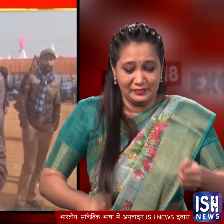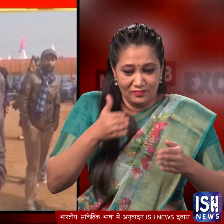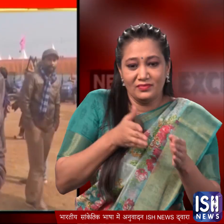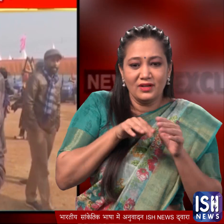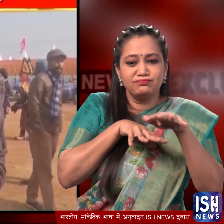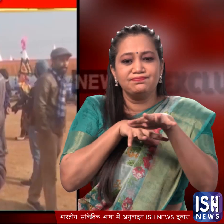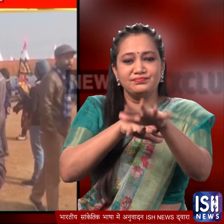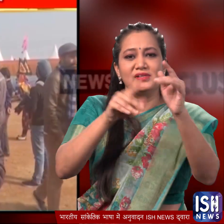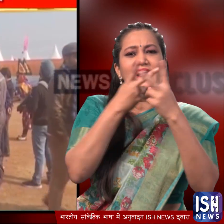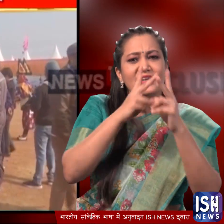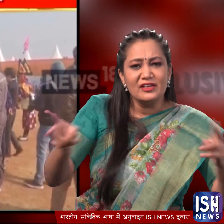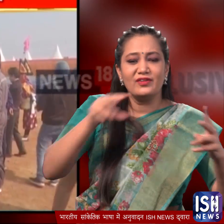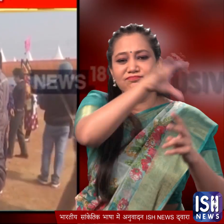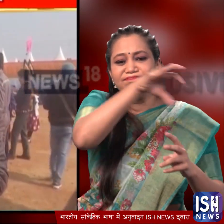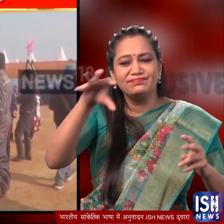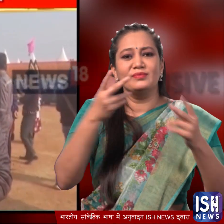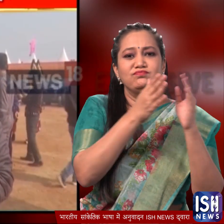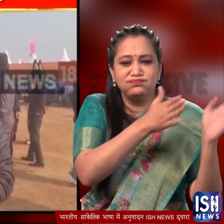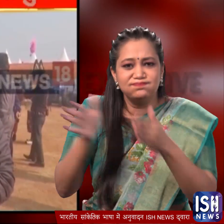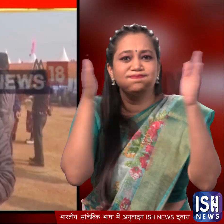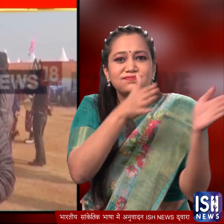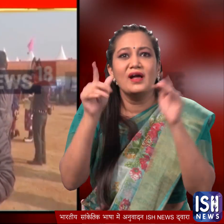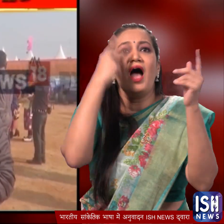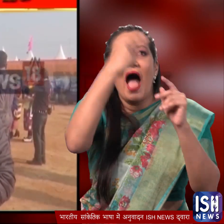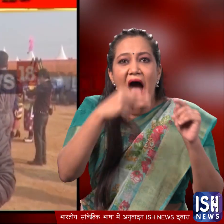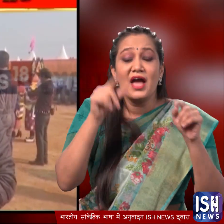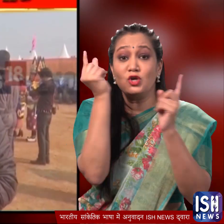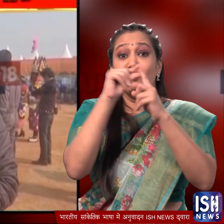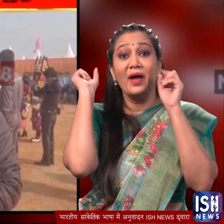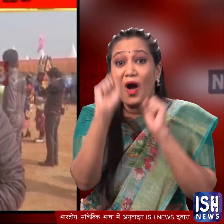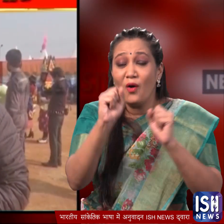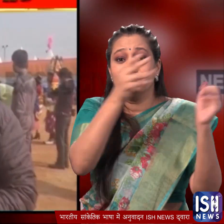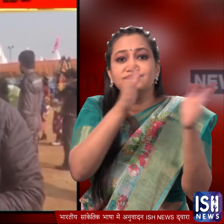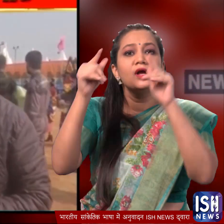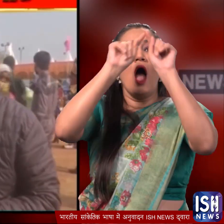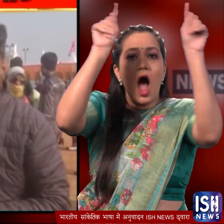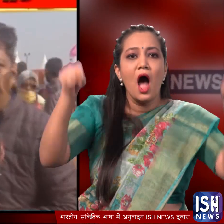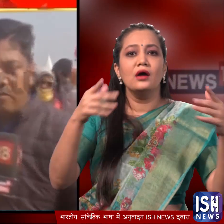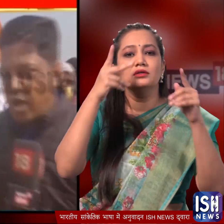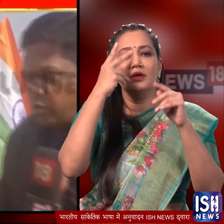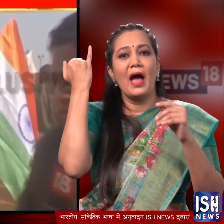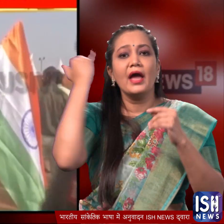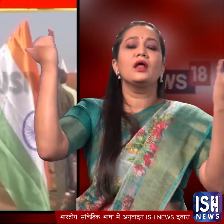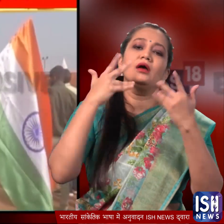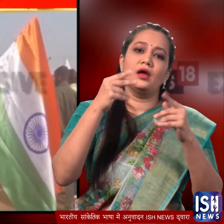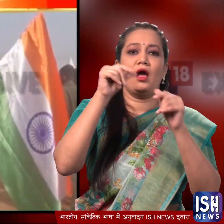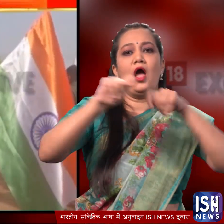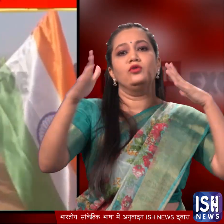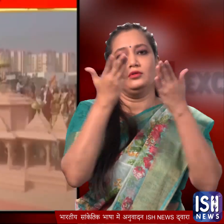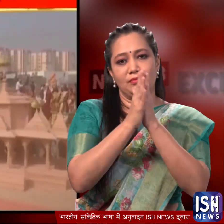होने वाला है उसमें अलग अलग राज्यों की झांकी आने वाली है। उत्तर प्रदेश की जो झांकी होगी उसका थीम जो है वो अयोध्या